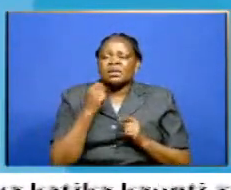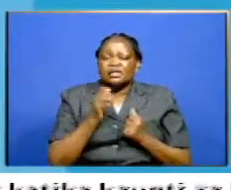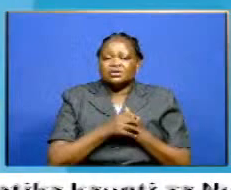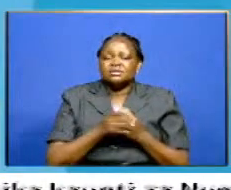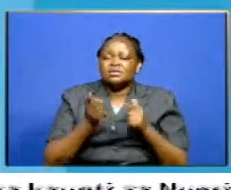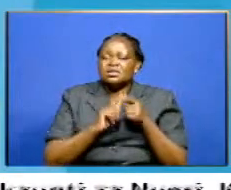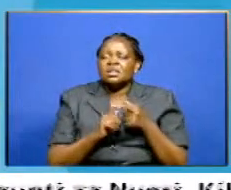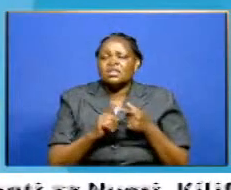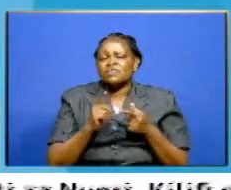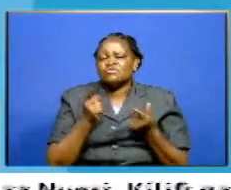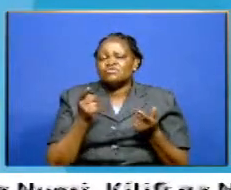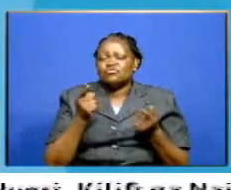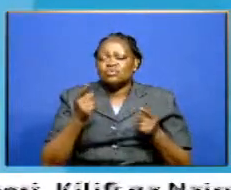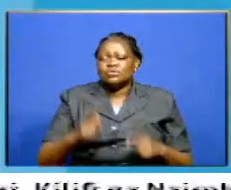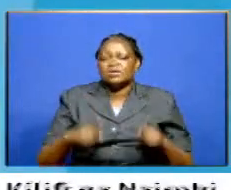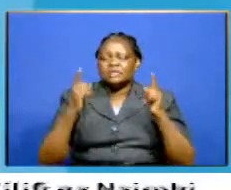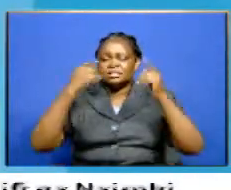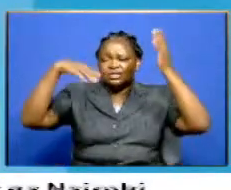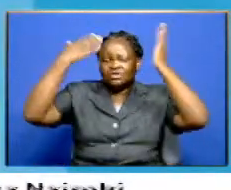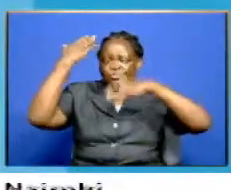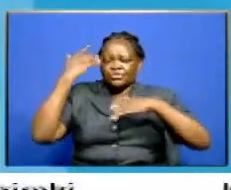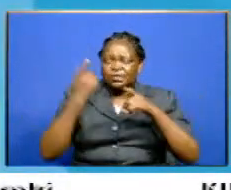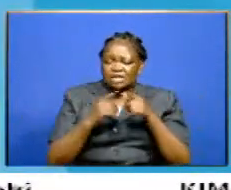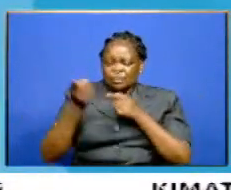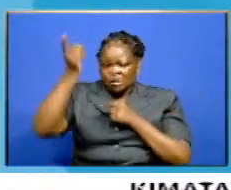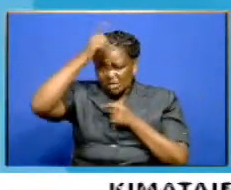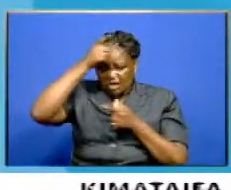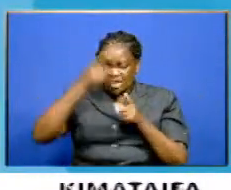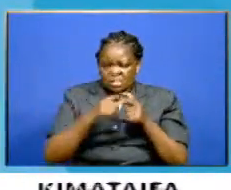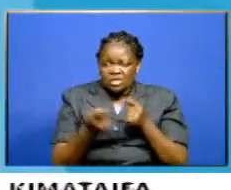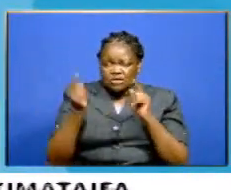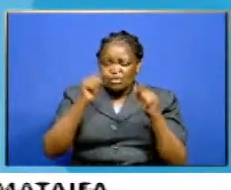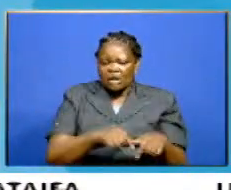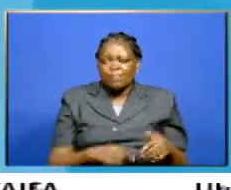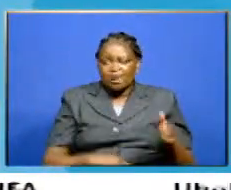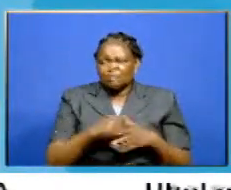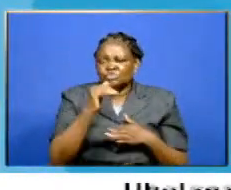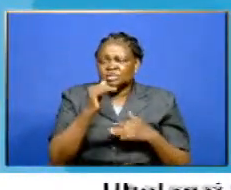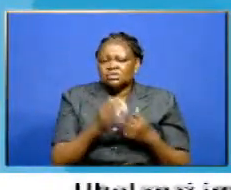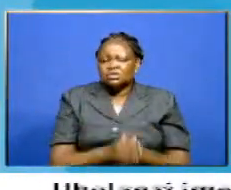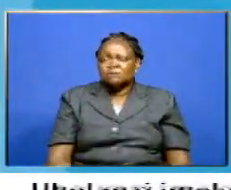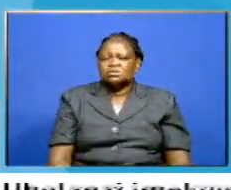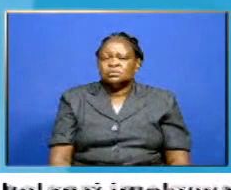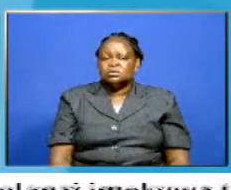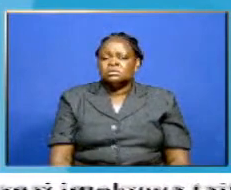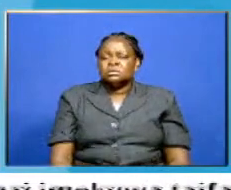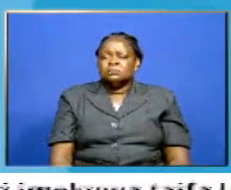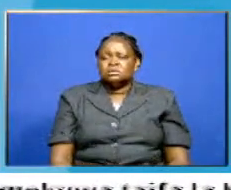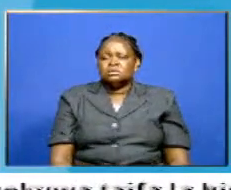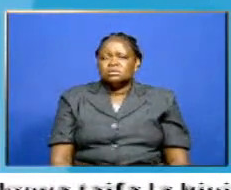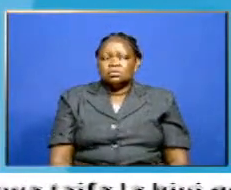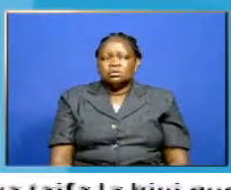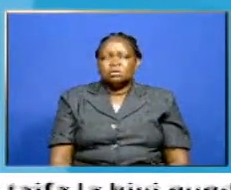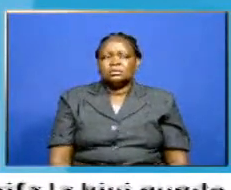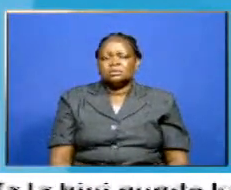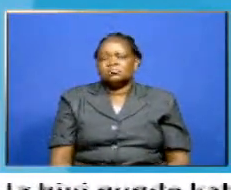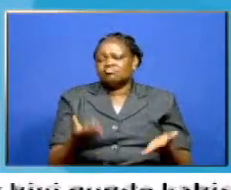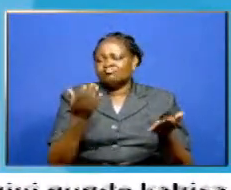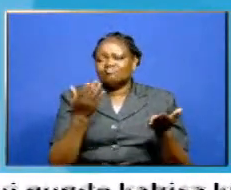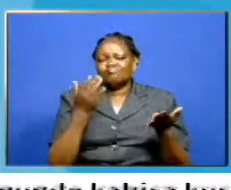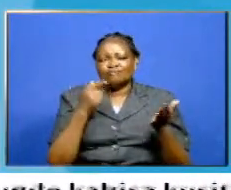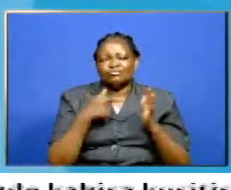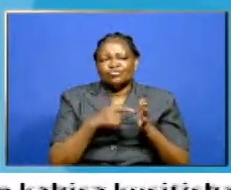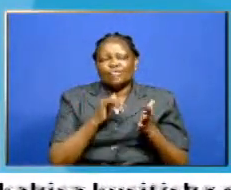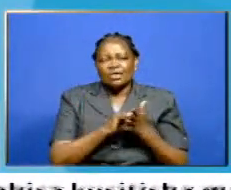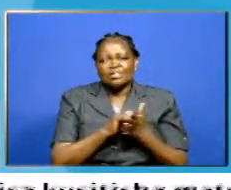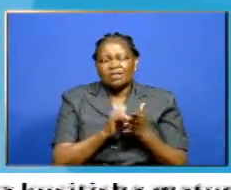na ufuzu katika chuo kikuu, ugraduate ukuje huku nje, ni asilimia kwamba wale